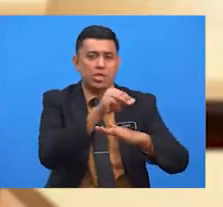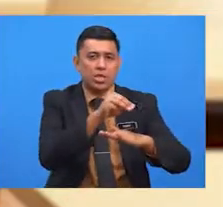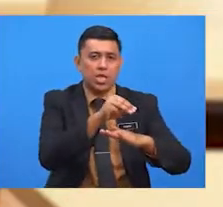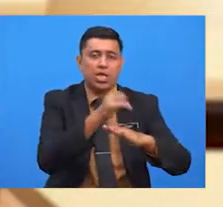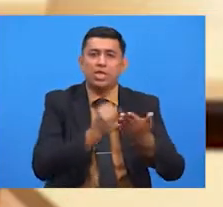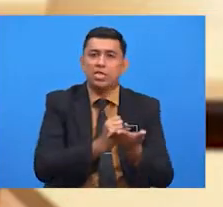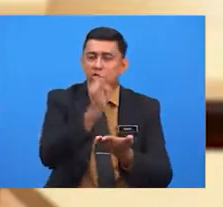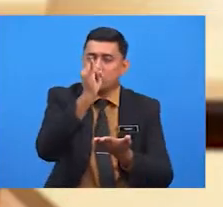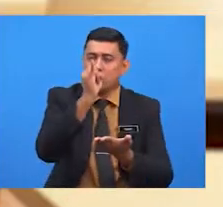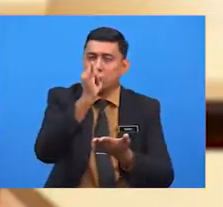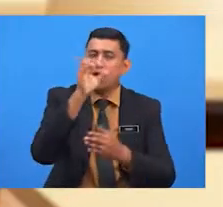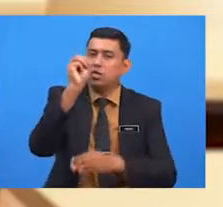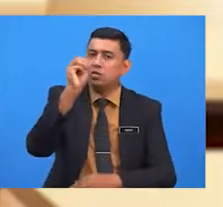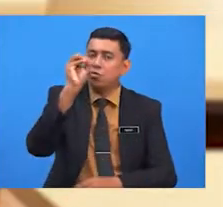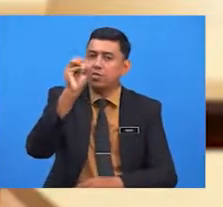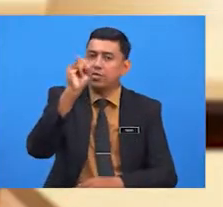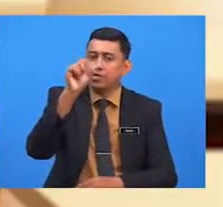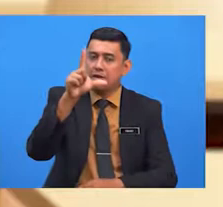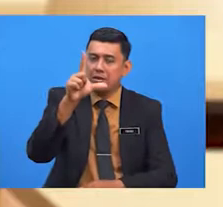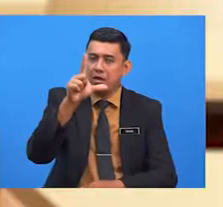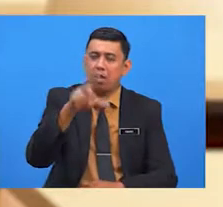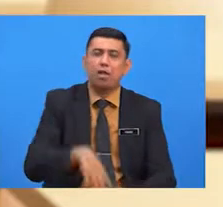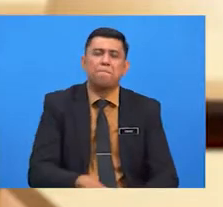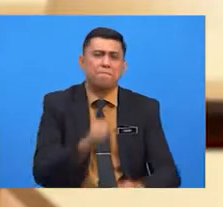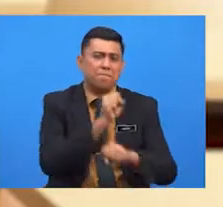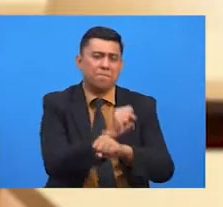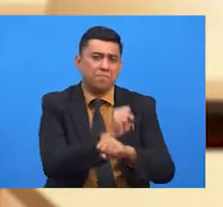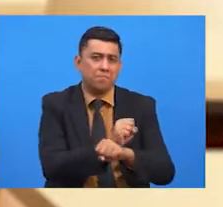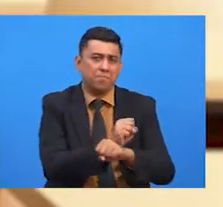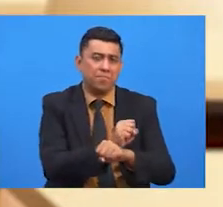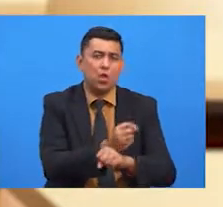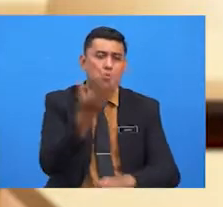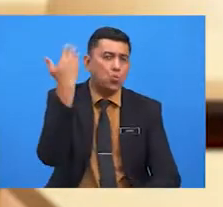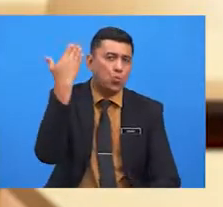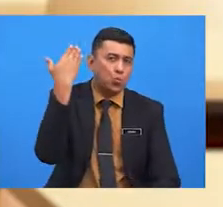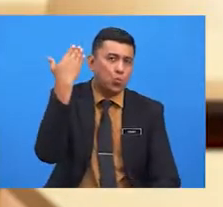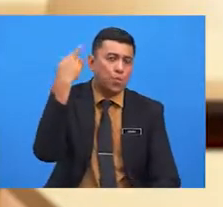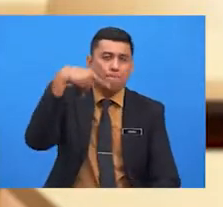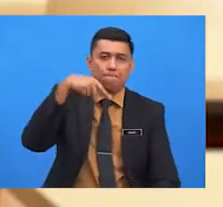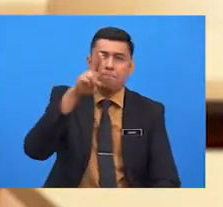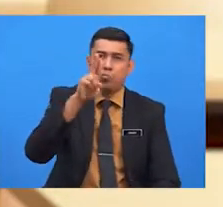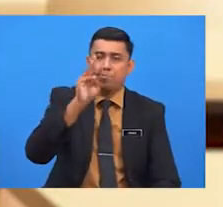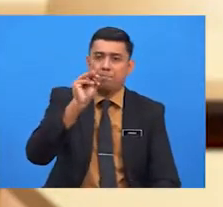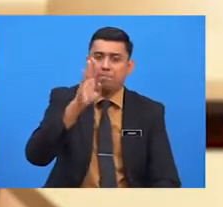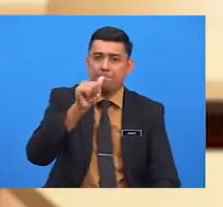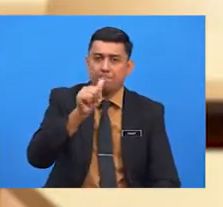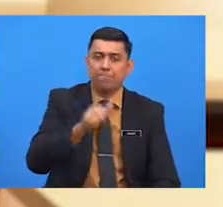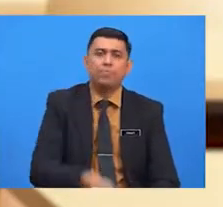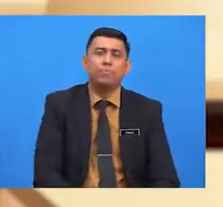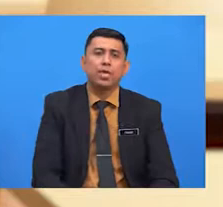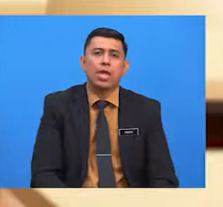sosial dan golongan pekerja dalam masyarakat Mesir Purba telah mewujudkan kelas